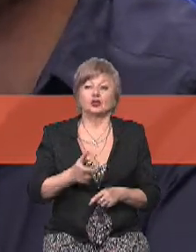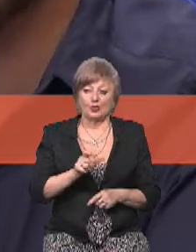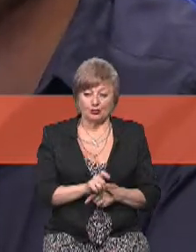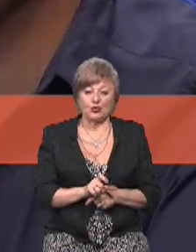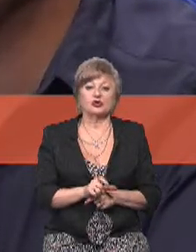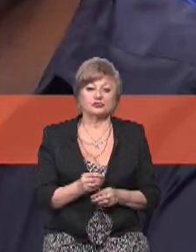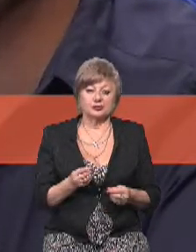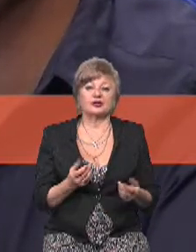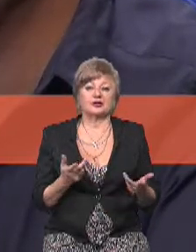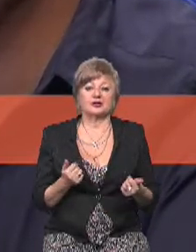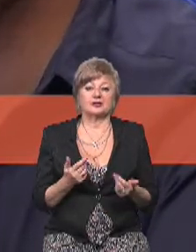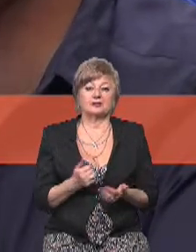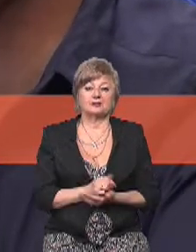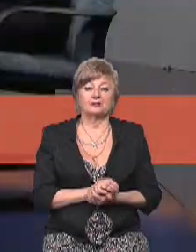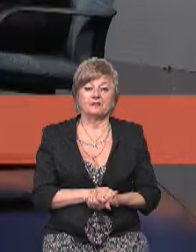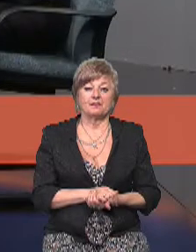звичайно.